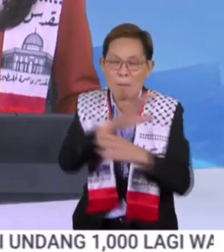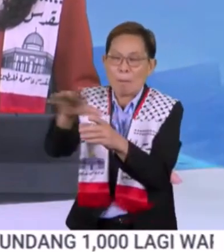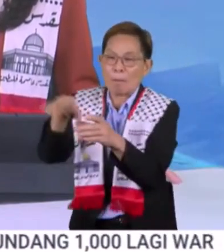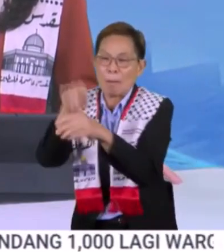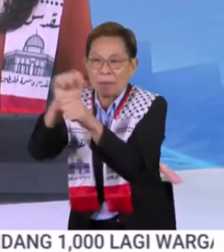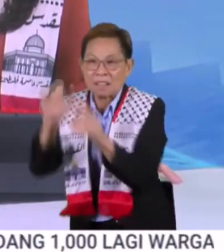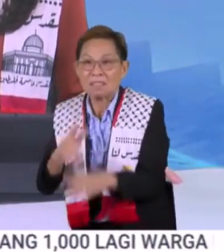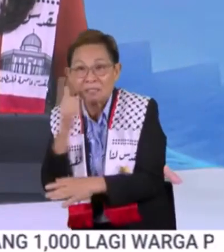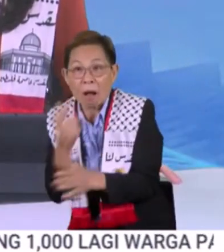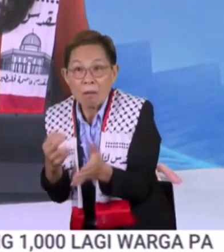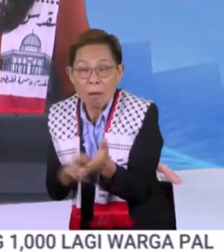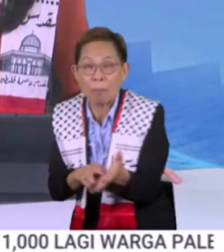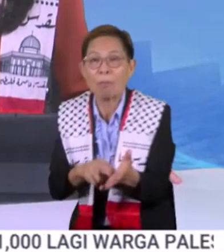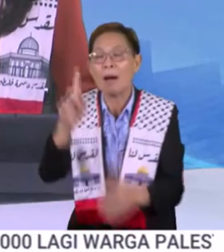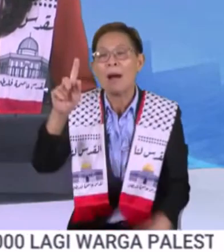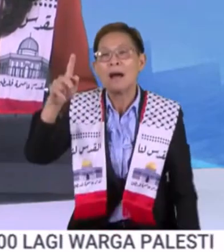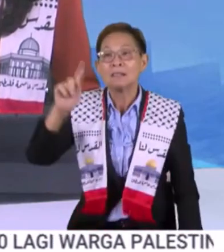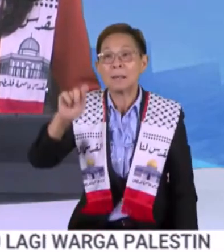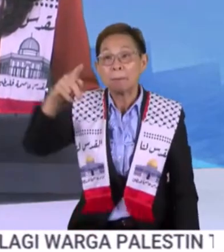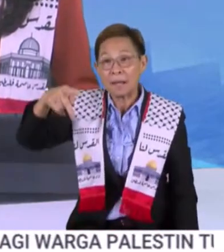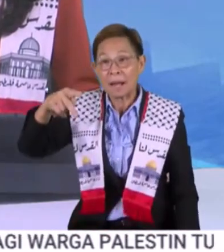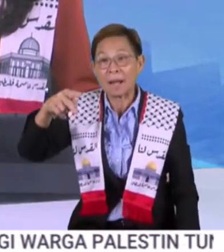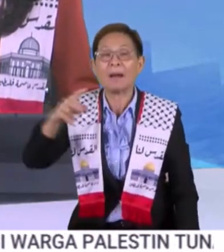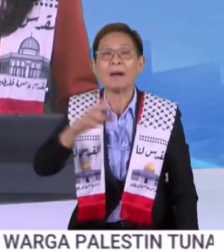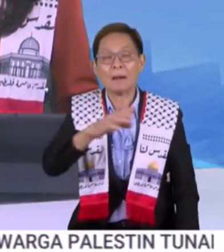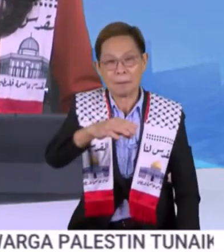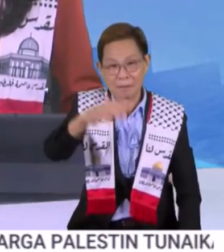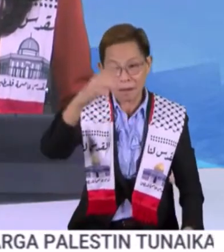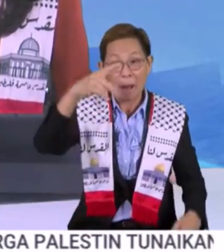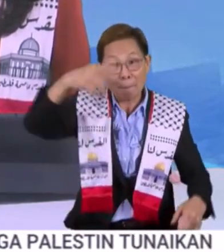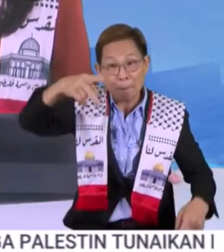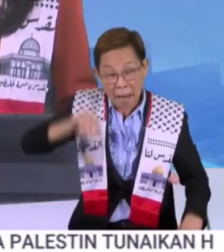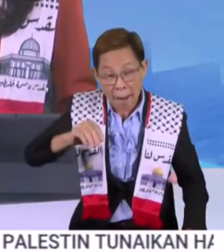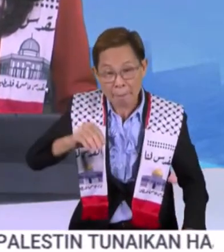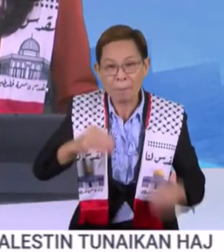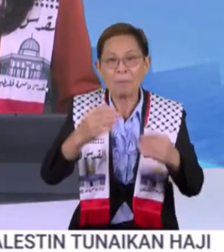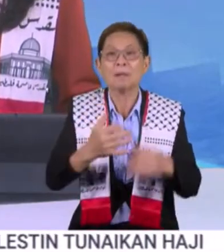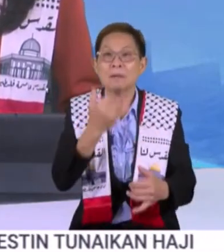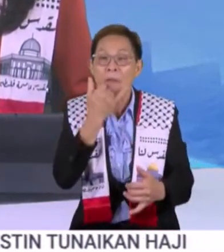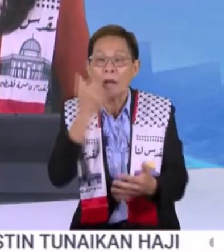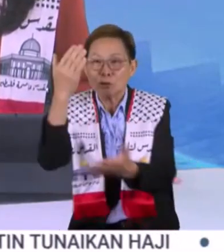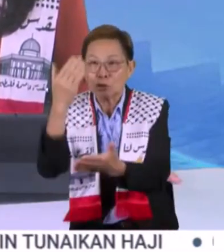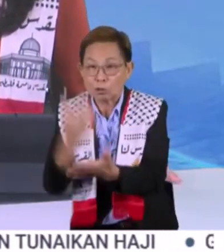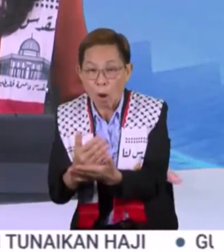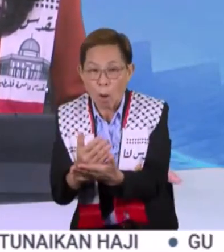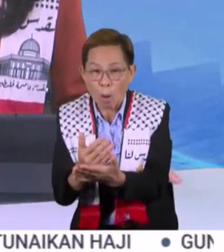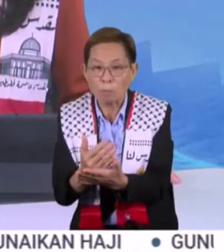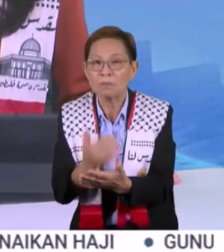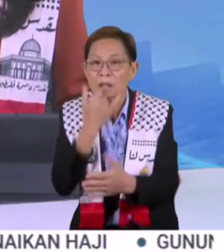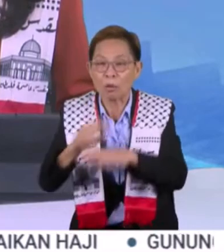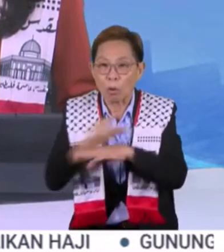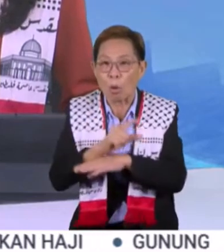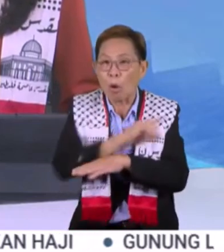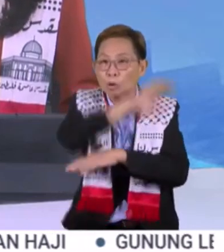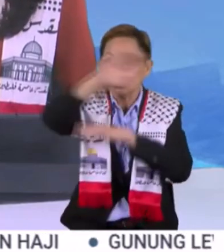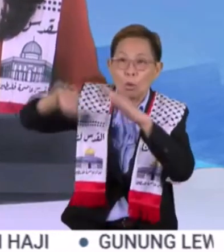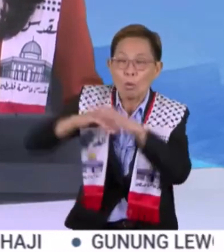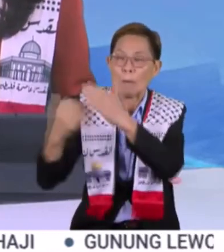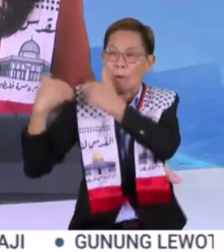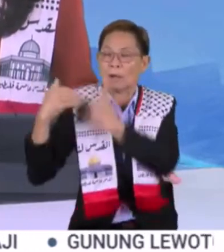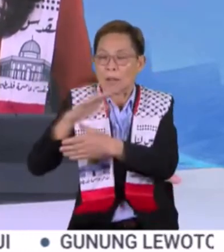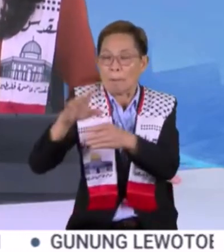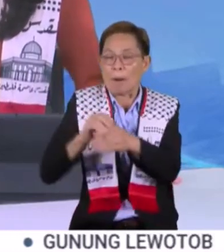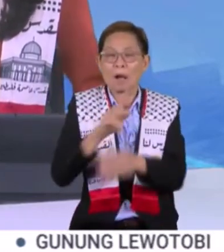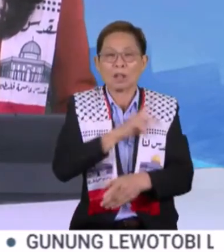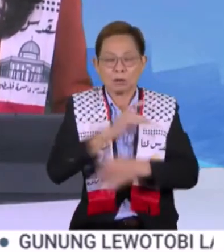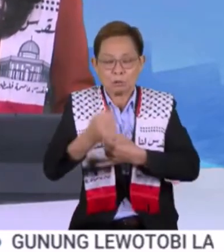kaki tangannya tegas Perdana Menteri tanggungjawab membanteras ketirisan dan penyelewengan perlu digalas semua pihak termasuk ketua